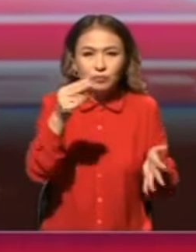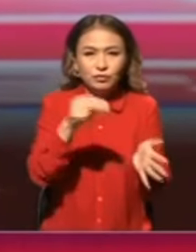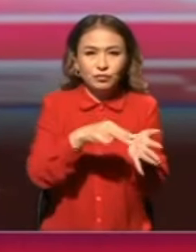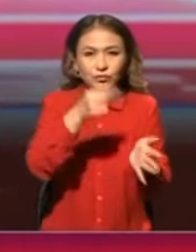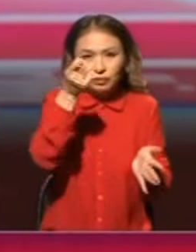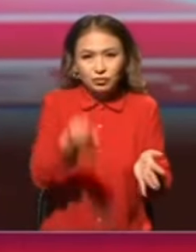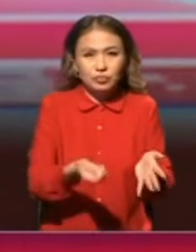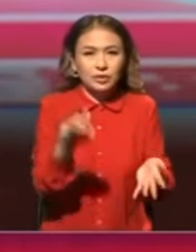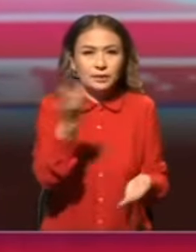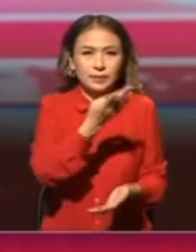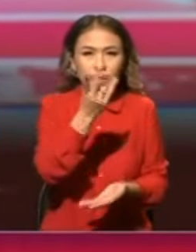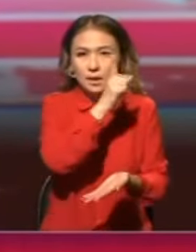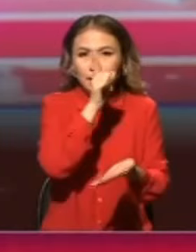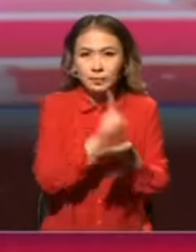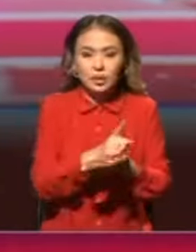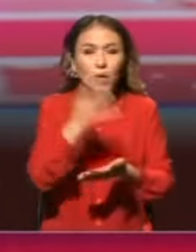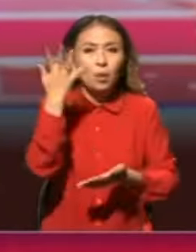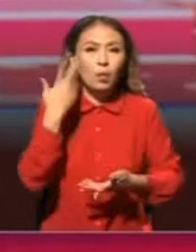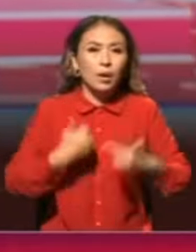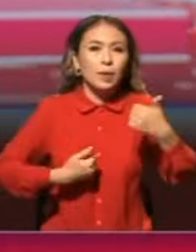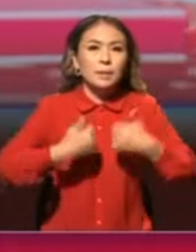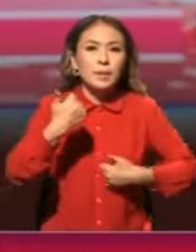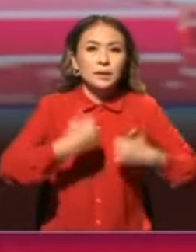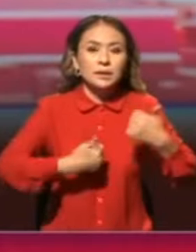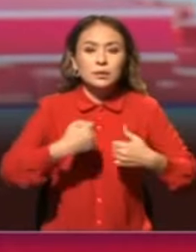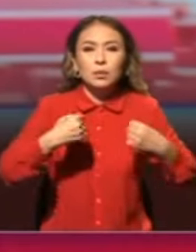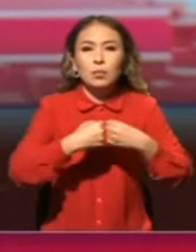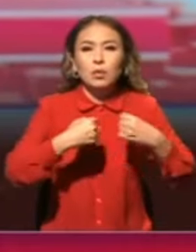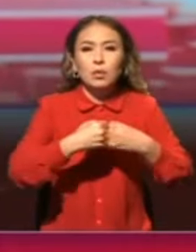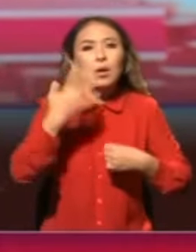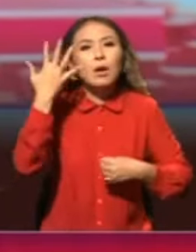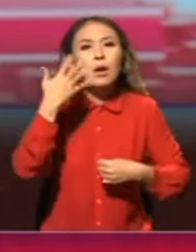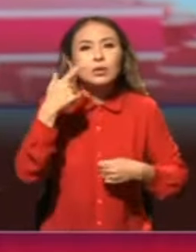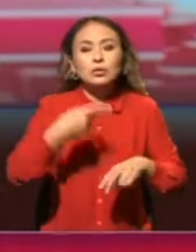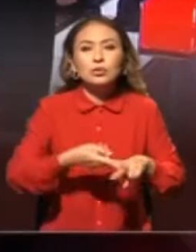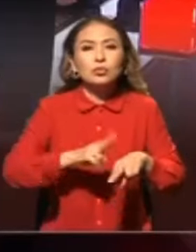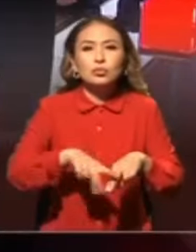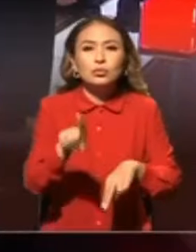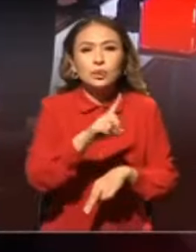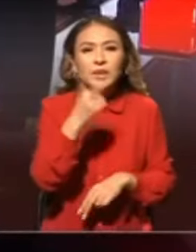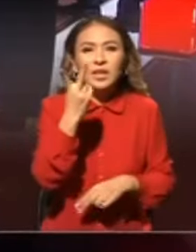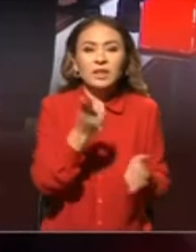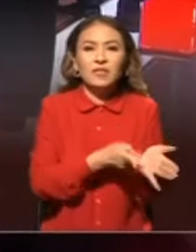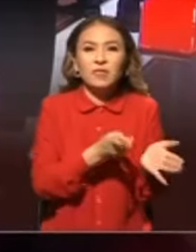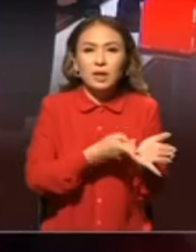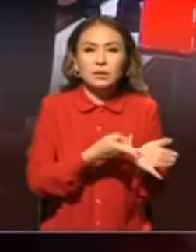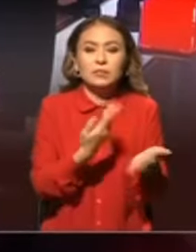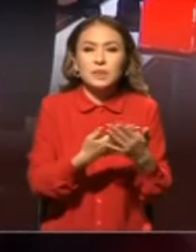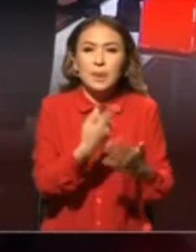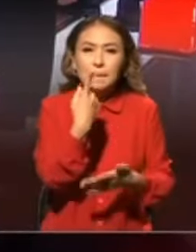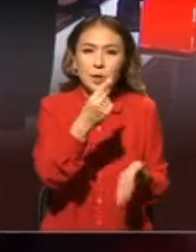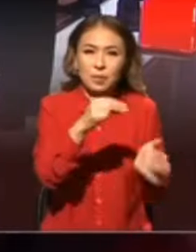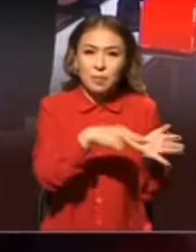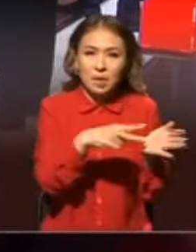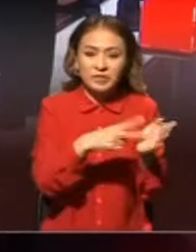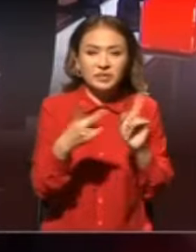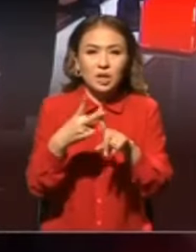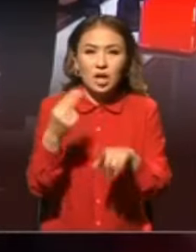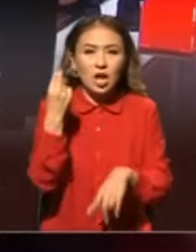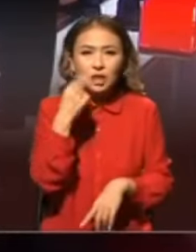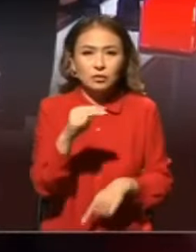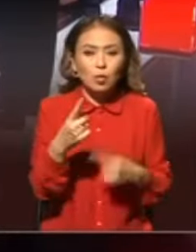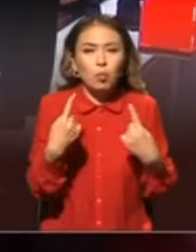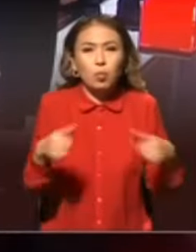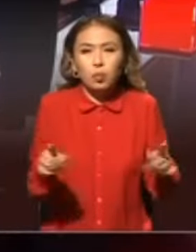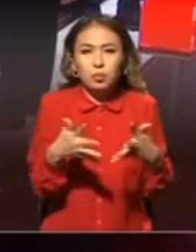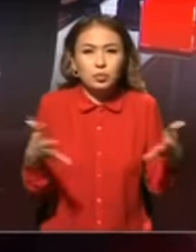барған кезде нанның суы шайын болса болды емес пе? Ерқанат, бәсекелестік қабілет дегенде ол екі фактор. Біреуі баға, екіншісі сапа. Болды, басқа ештеңе